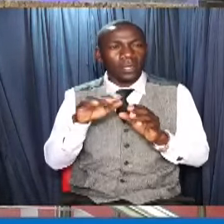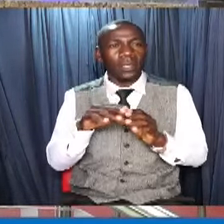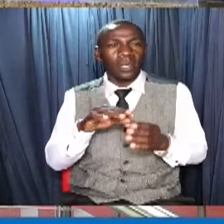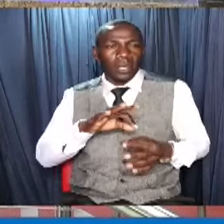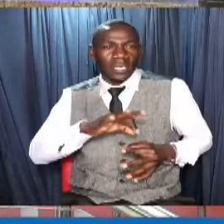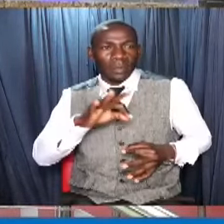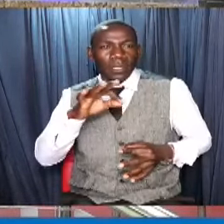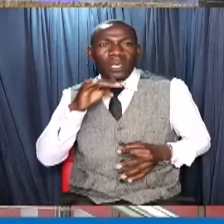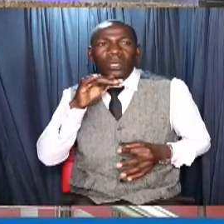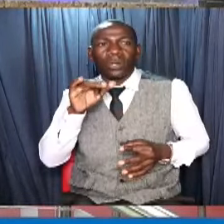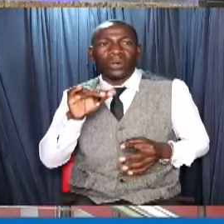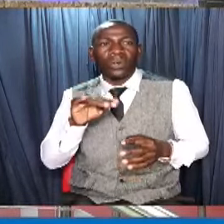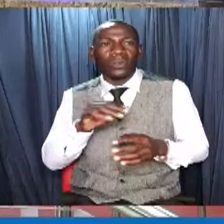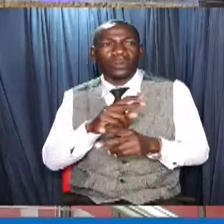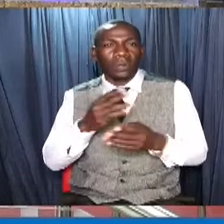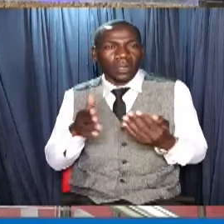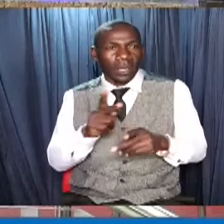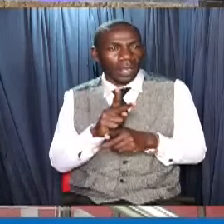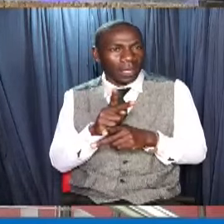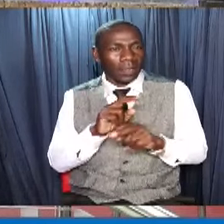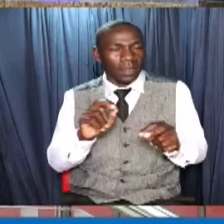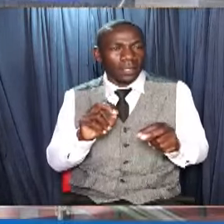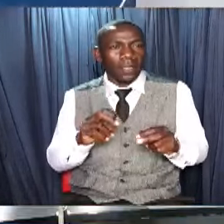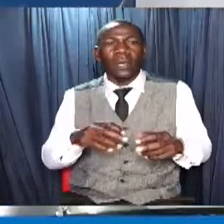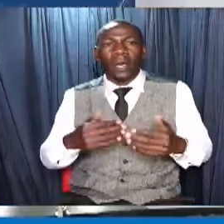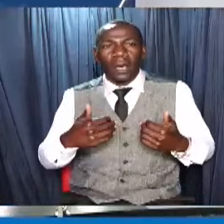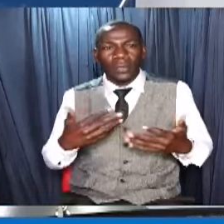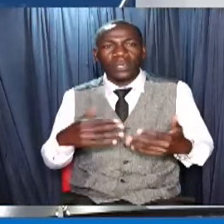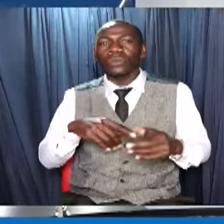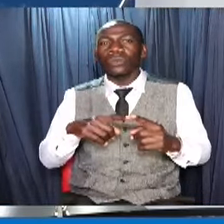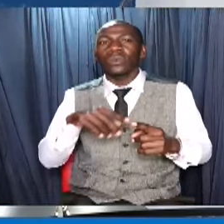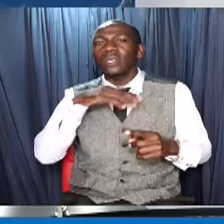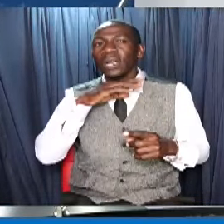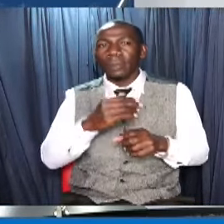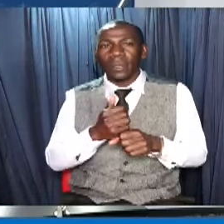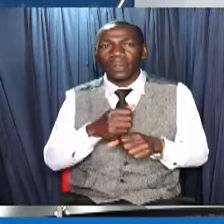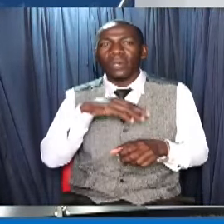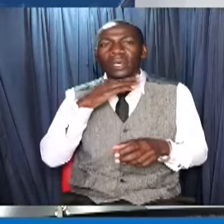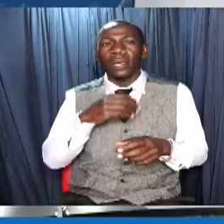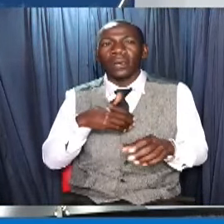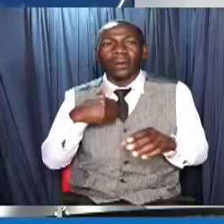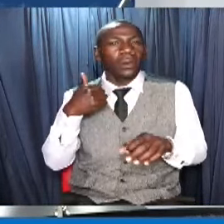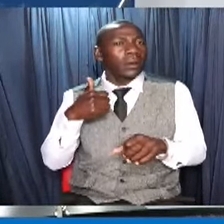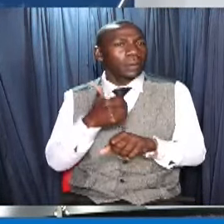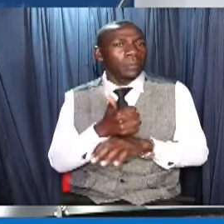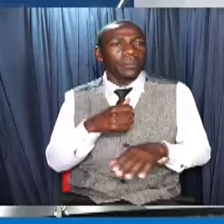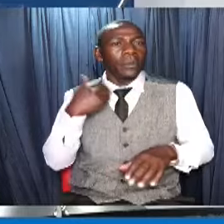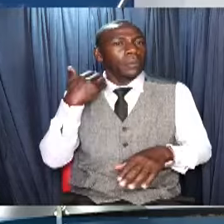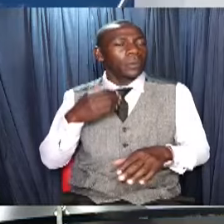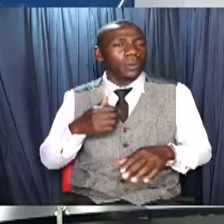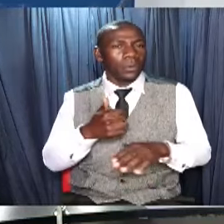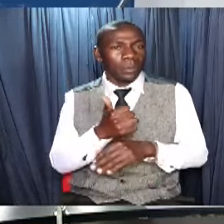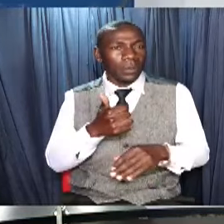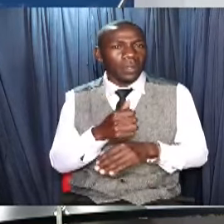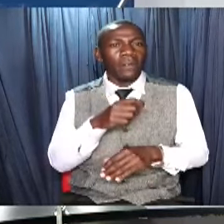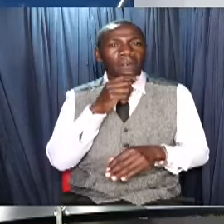roho isiyojali. You have a spirit that doesn't care. Ili upate na maneno ya kufa. So that you get things to make you die. Mara mtu kanaye baba au mama kumbie nasema.